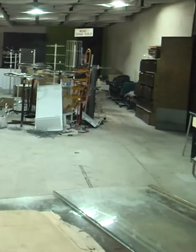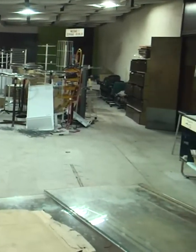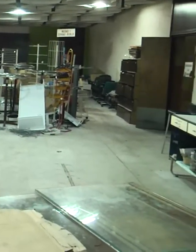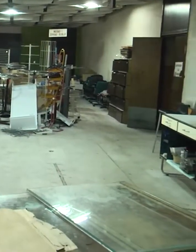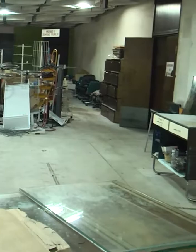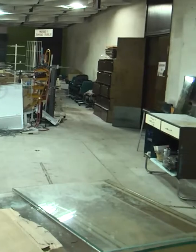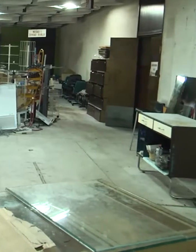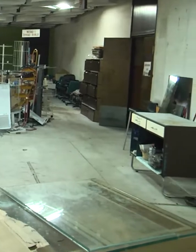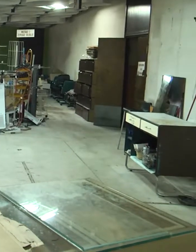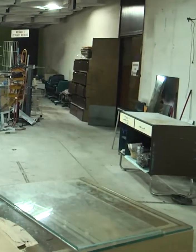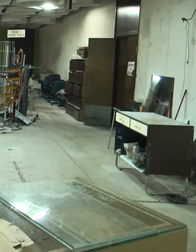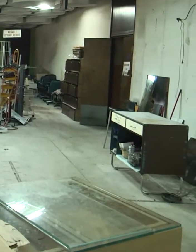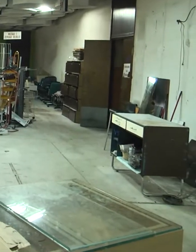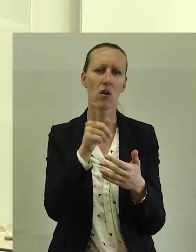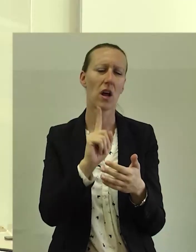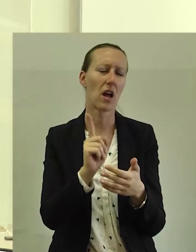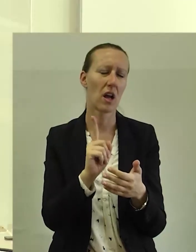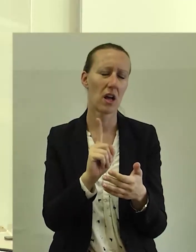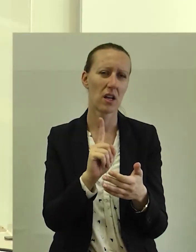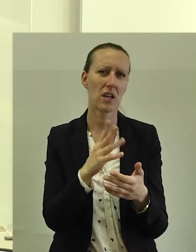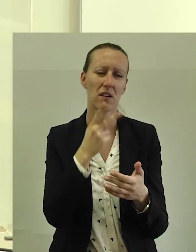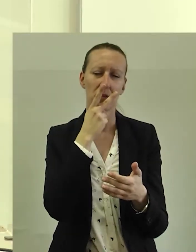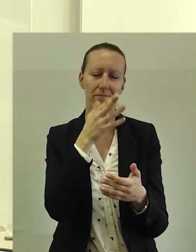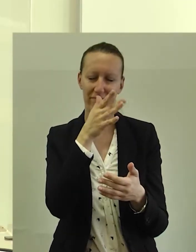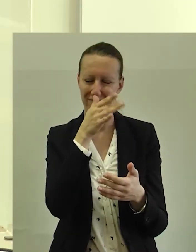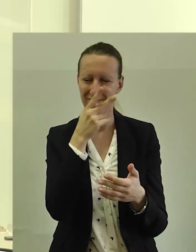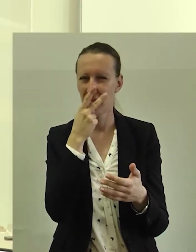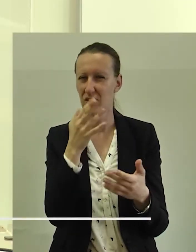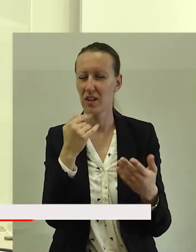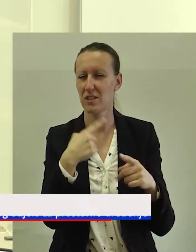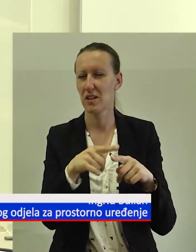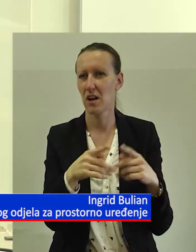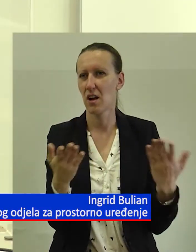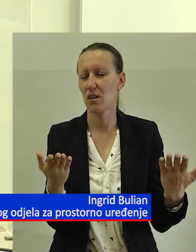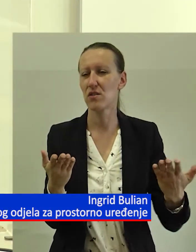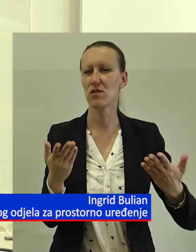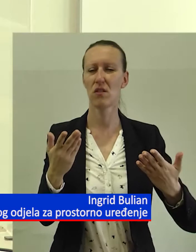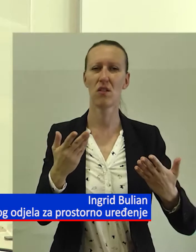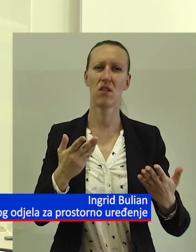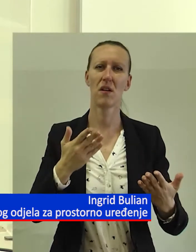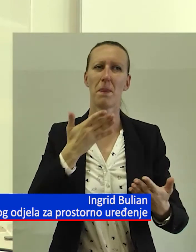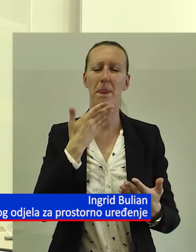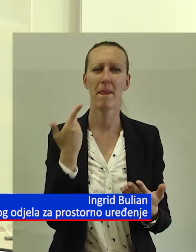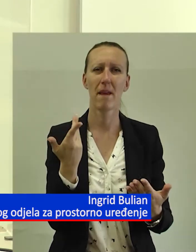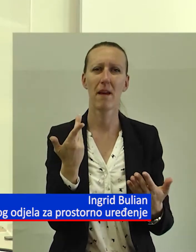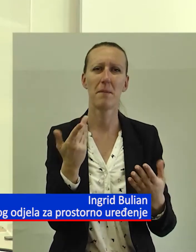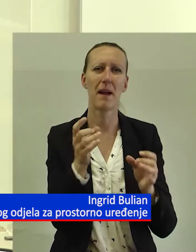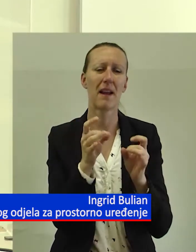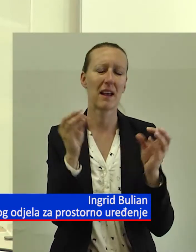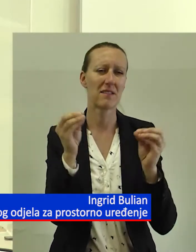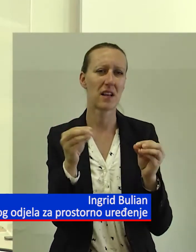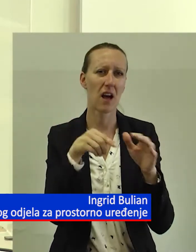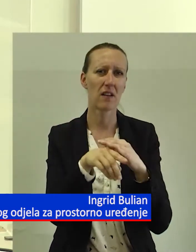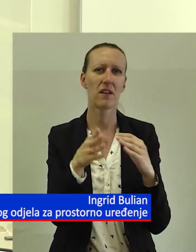Svi moramo priznati da ona nije reprezentativna niti iz razloga što nema zapravo nikakvih